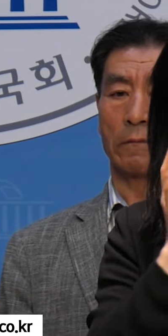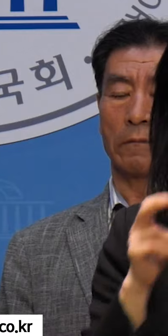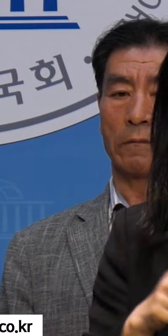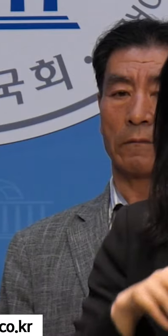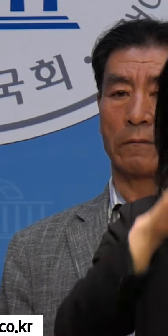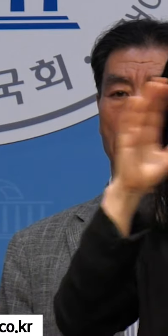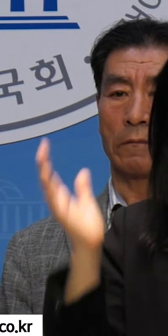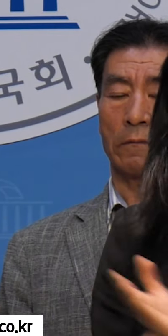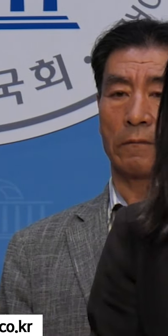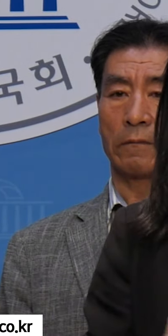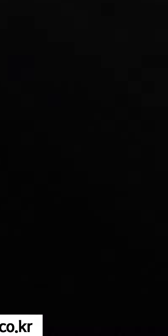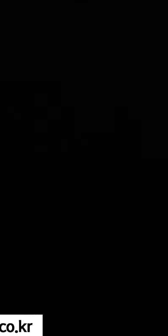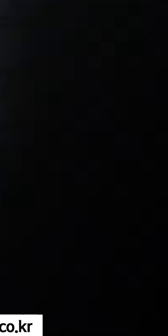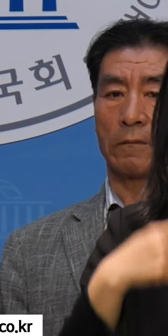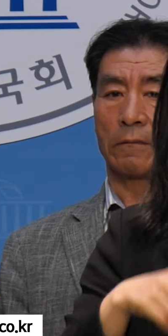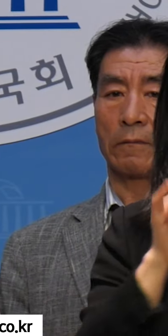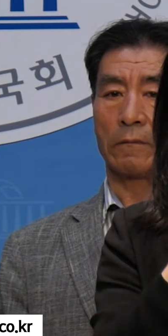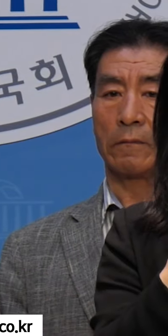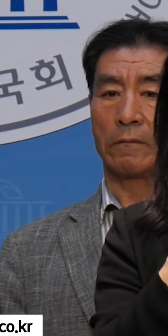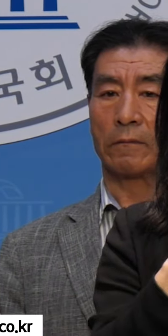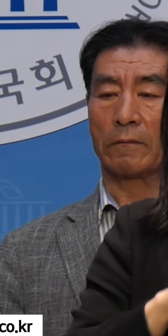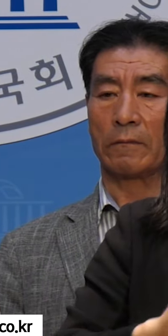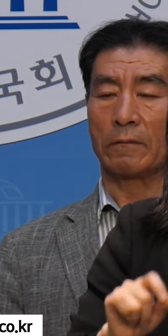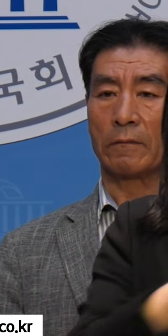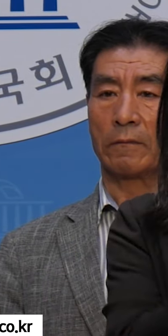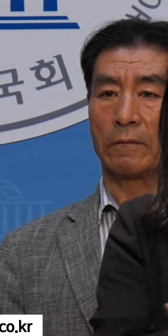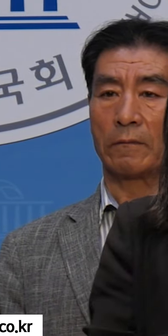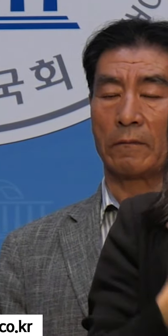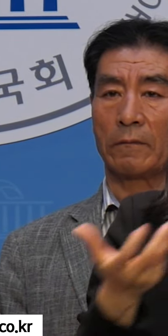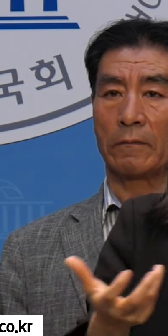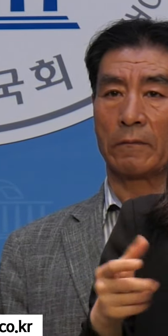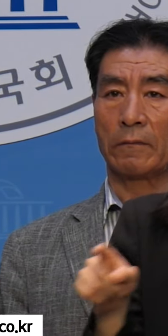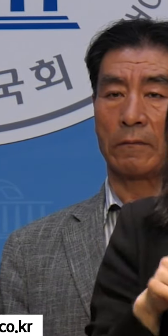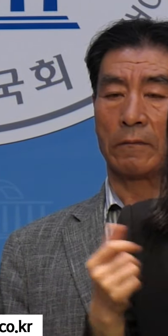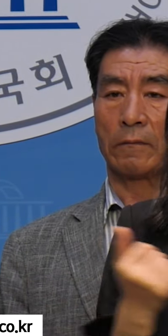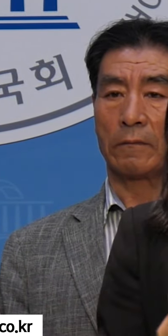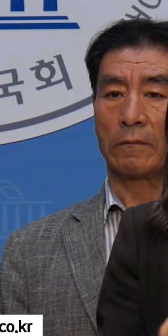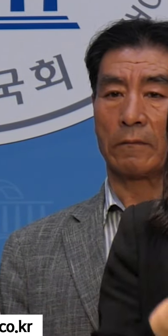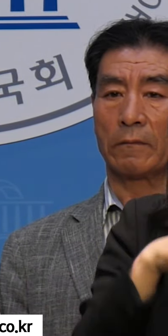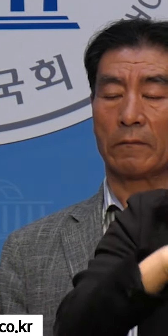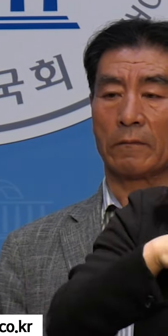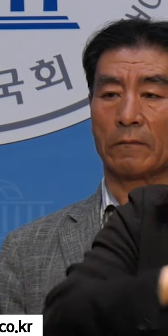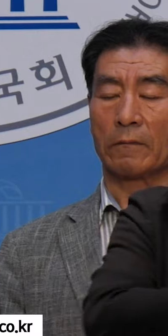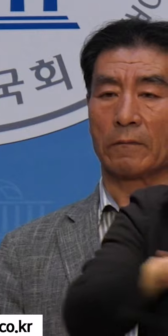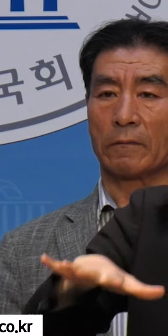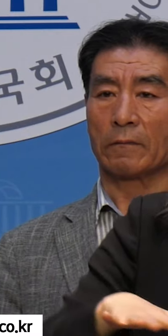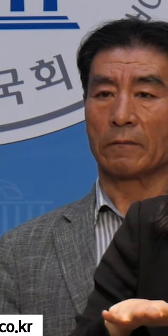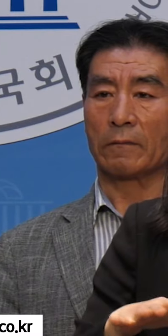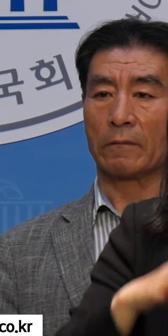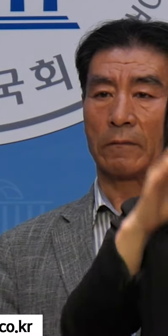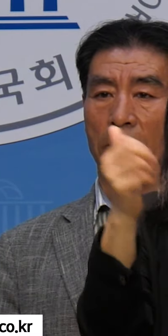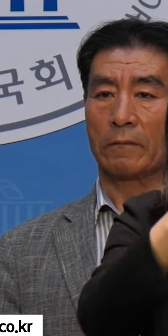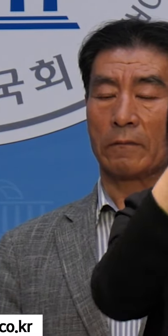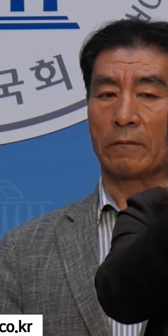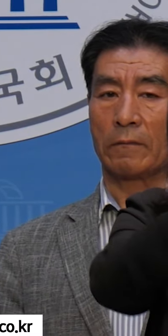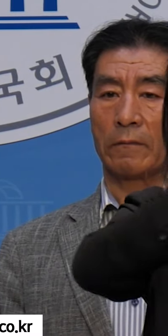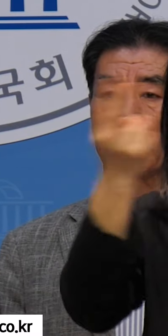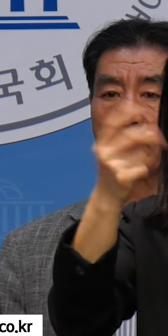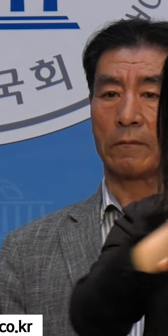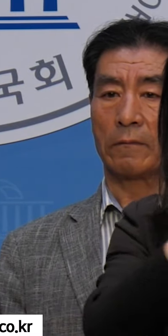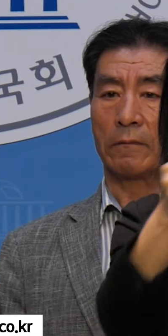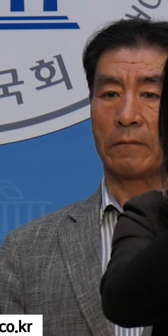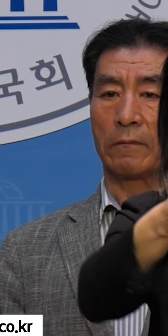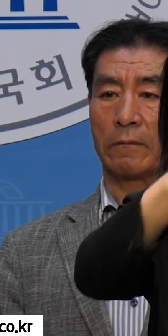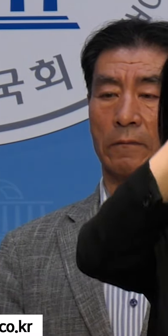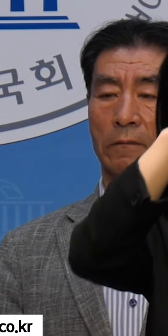광범위한 시민사회단체가 참여하고 있는 지방분권전국회의는 조속한 국회 헌법개정특별위원회